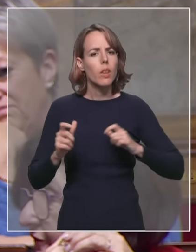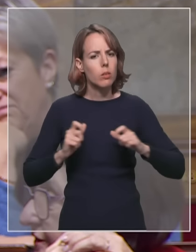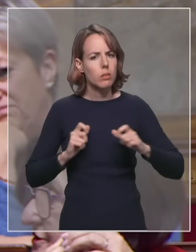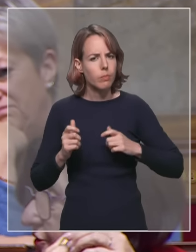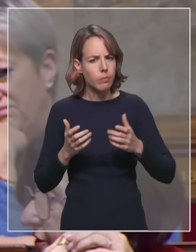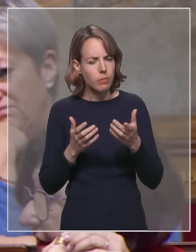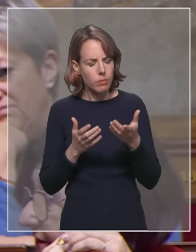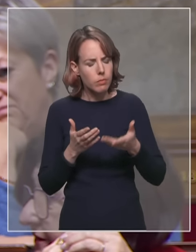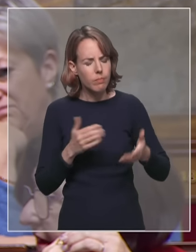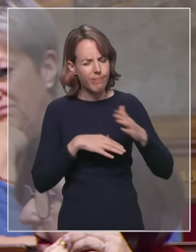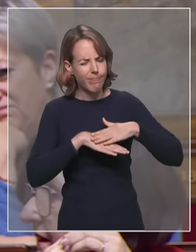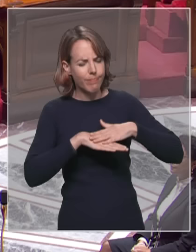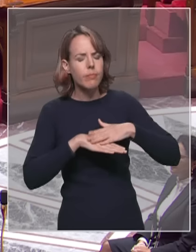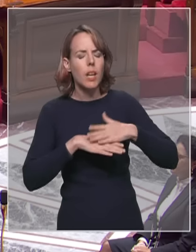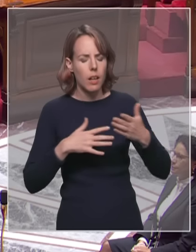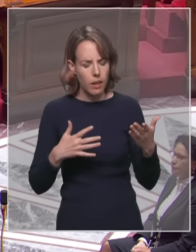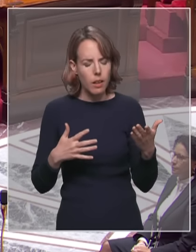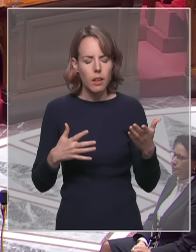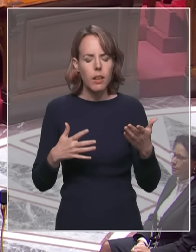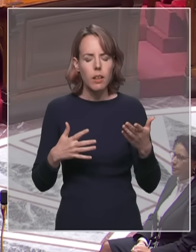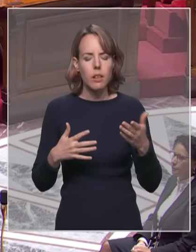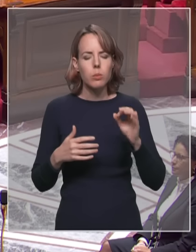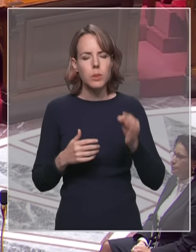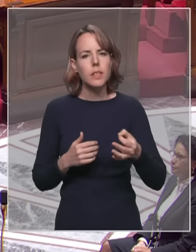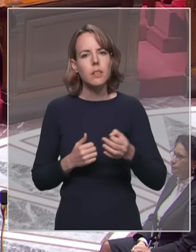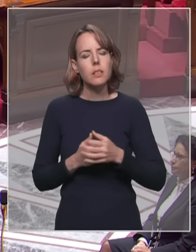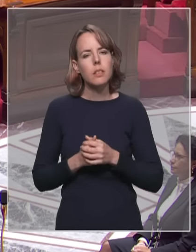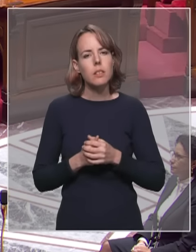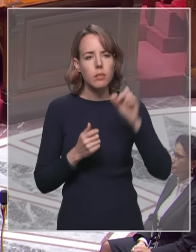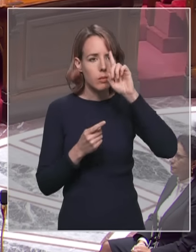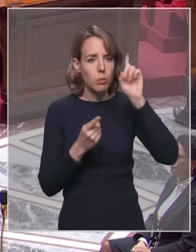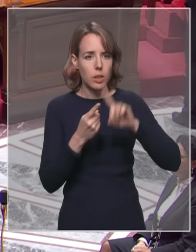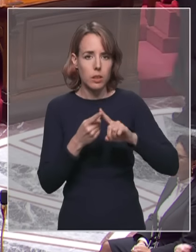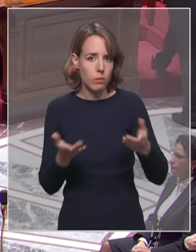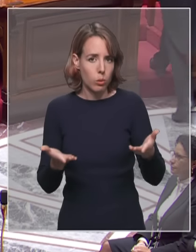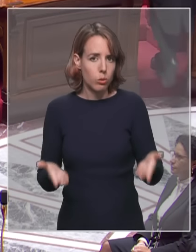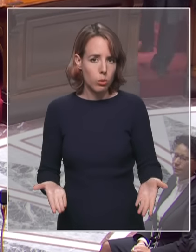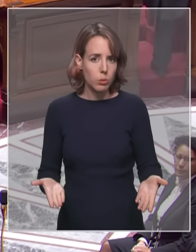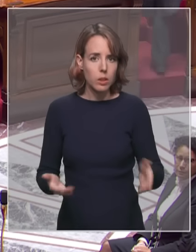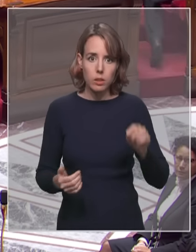également. Et je veux leur dire que, bien sûr, l'enjeu aujourd'hui est dans la